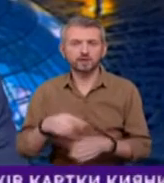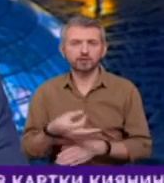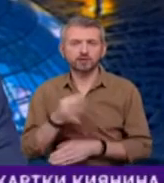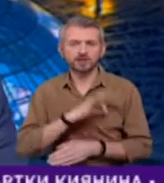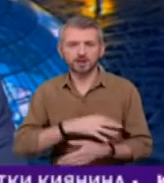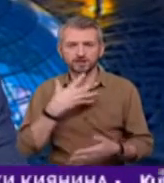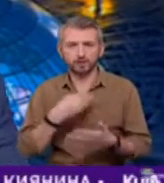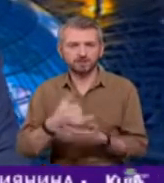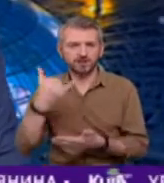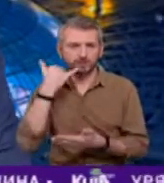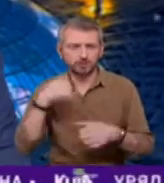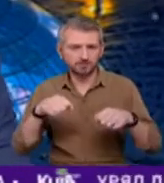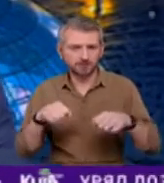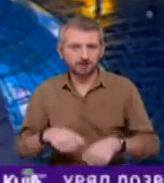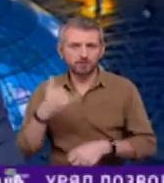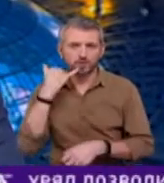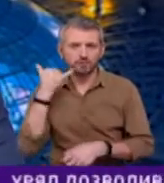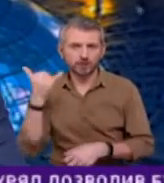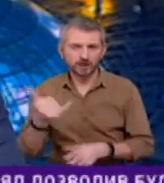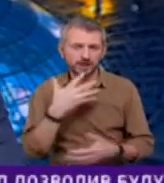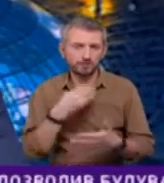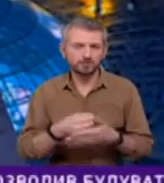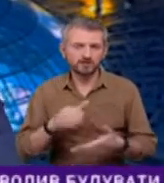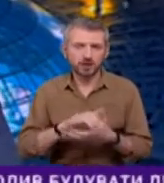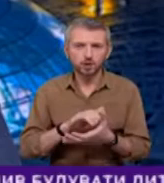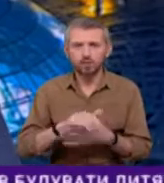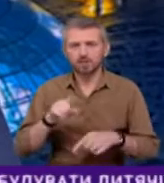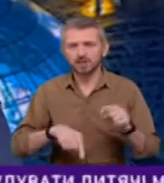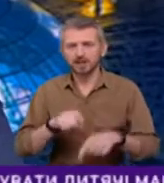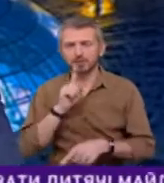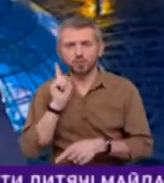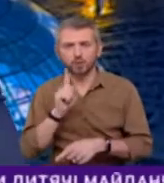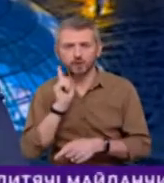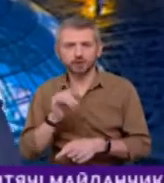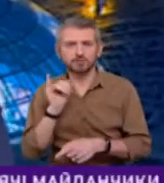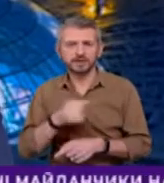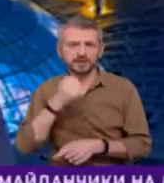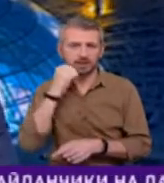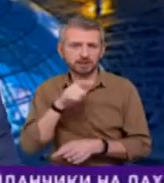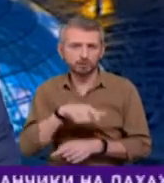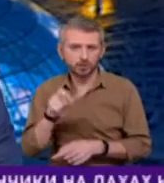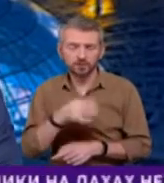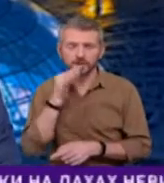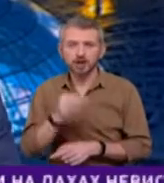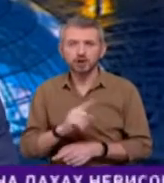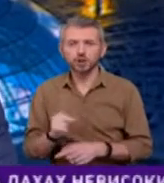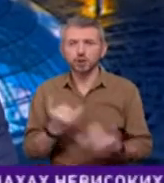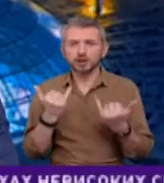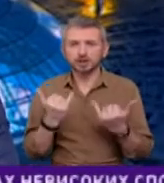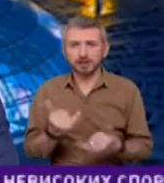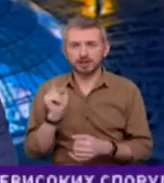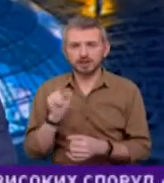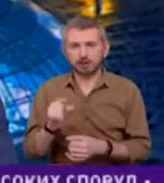скористалися своїм телефонним правом і подзвонили своїм знайомим, рідним, молодим і літнім людям і сказали, що зараз там